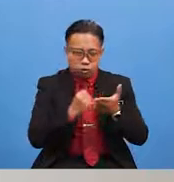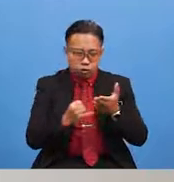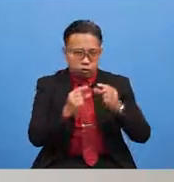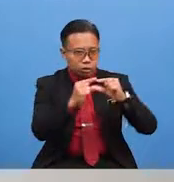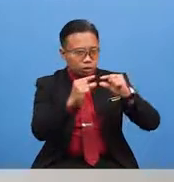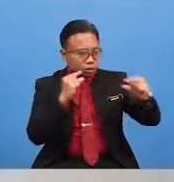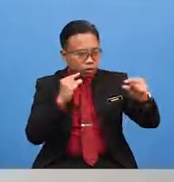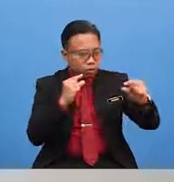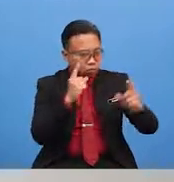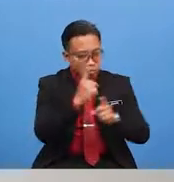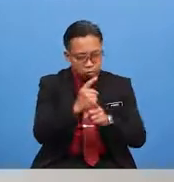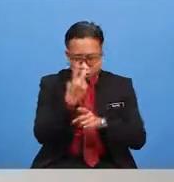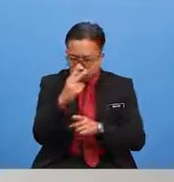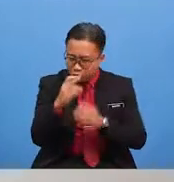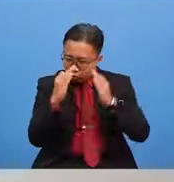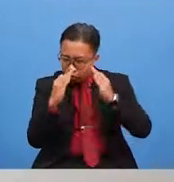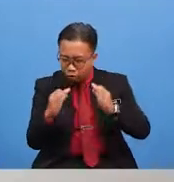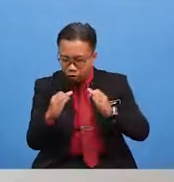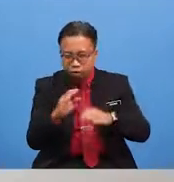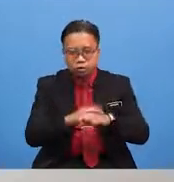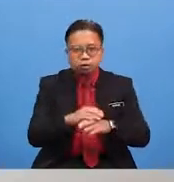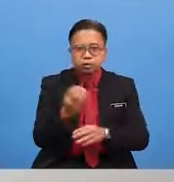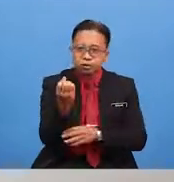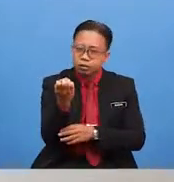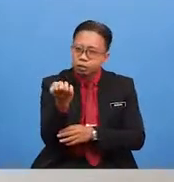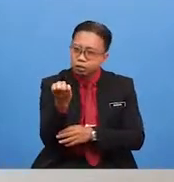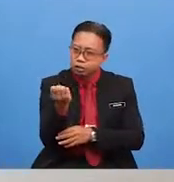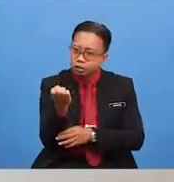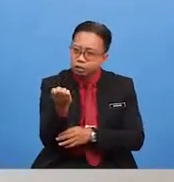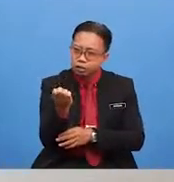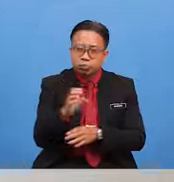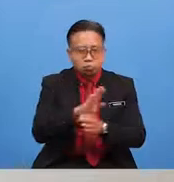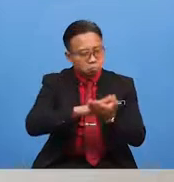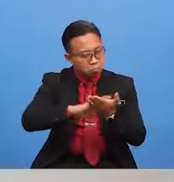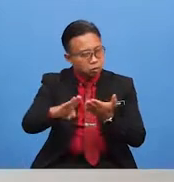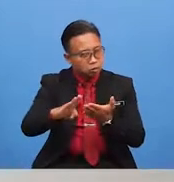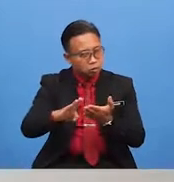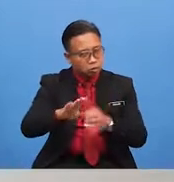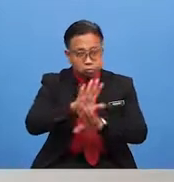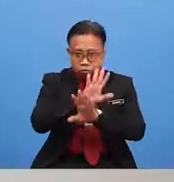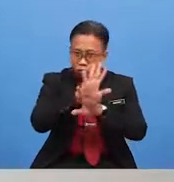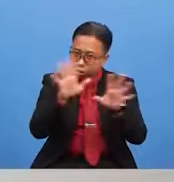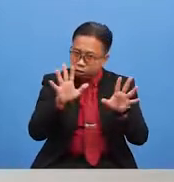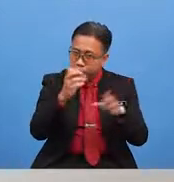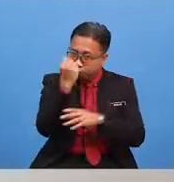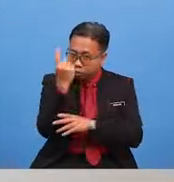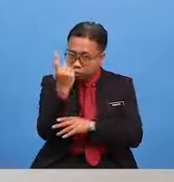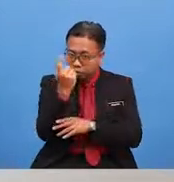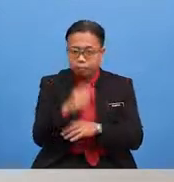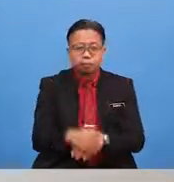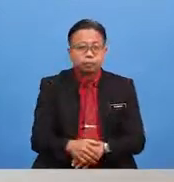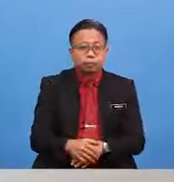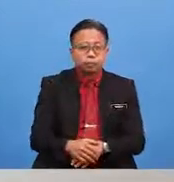garisan terperinci atau secara kasar, bersih, jelas dan tepat. Media